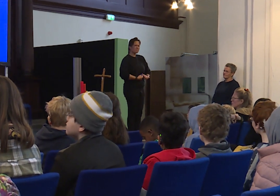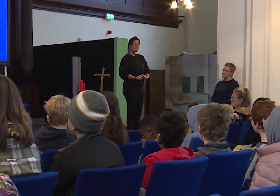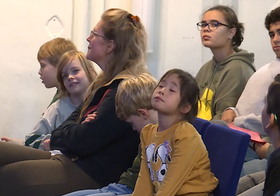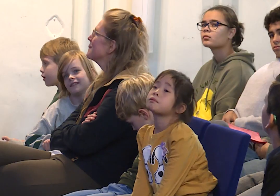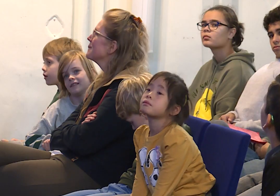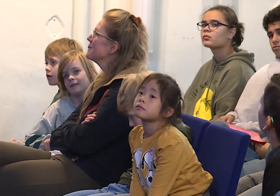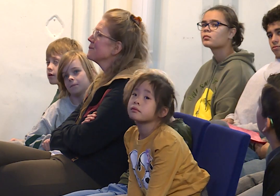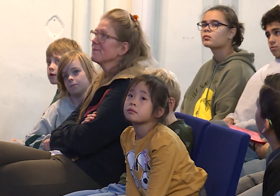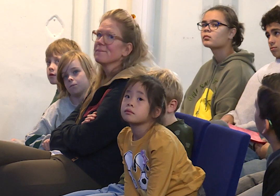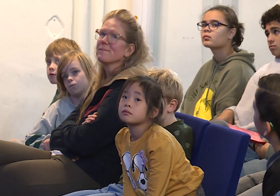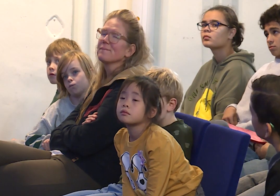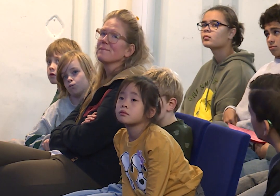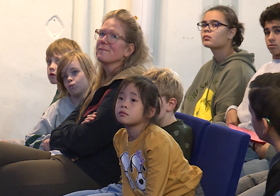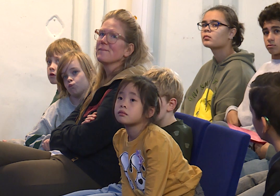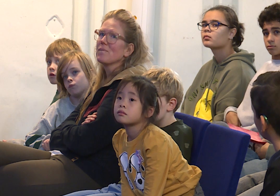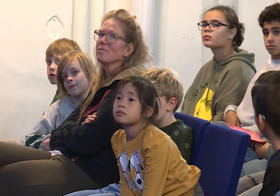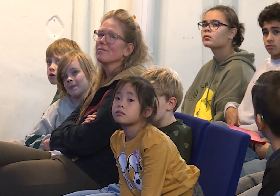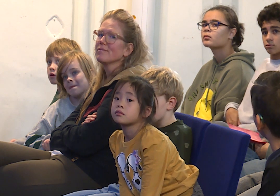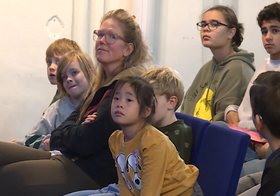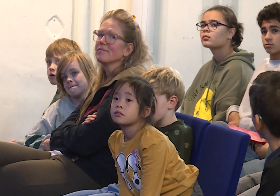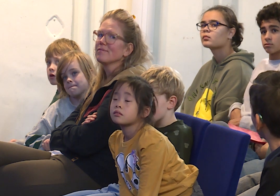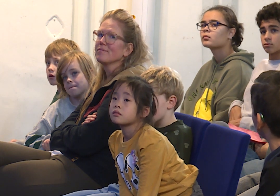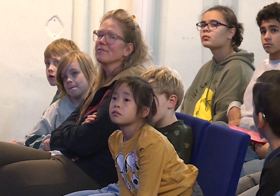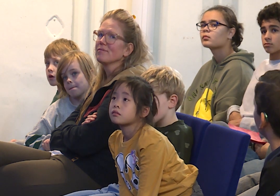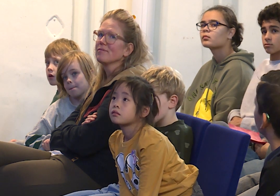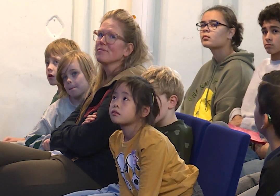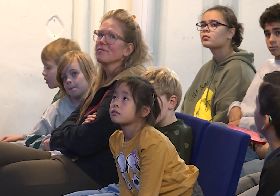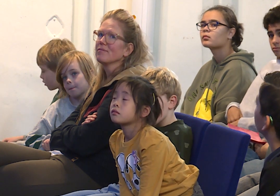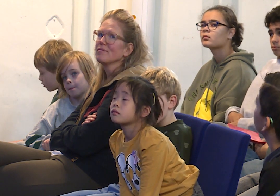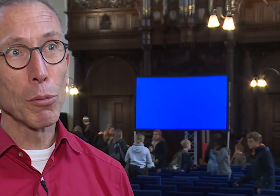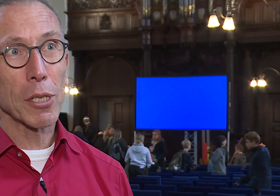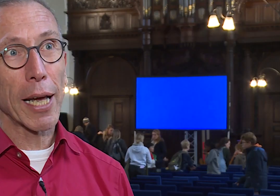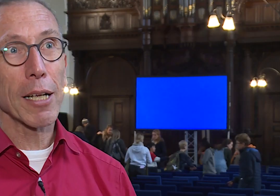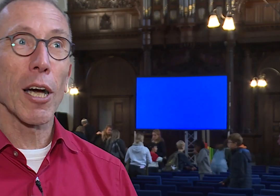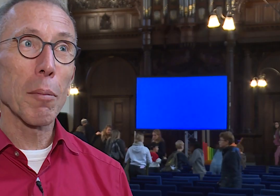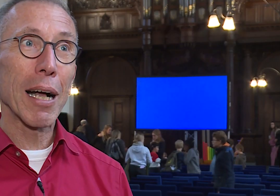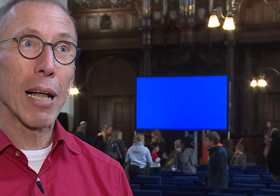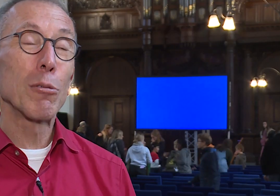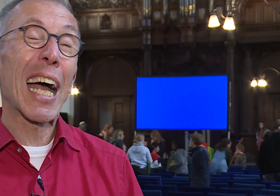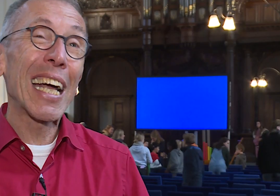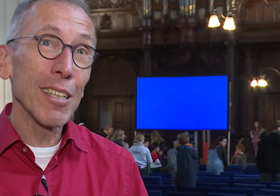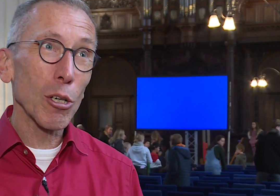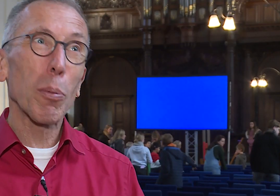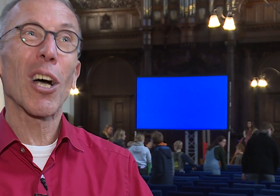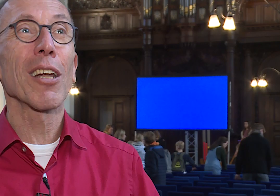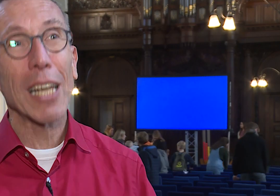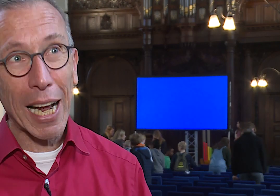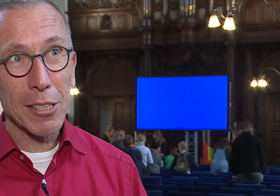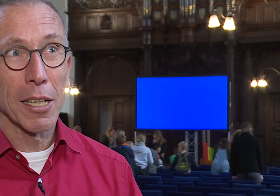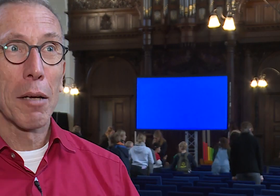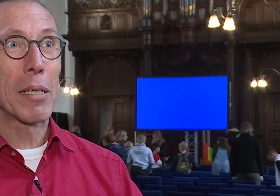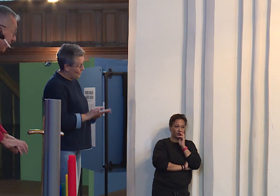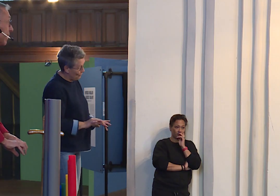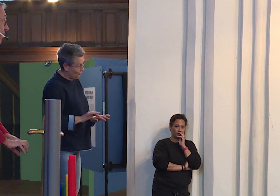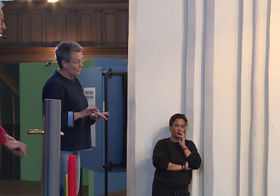als Polle groot genoeg is, gaat hij weer op zoek naar zijn moeder. En de reuzen die bieden uiteindelijk uitkomst. En dat allemaal uiteindelijk op het